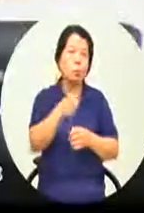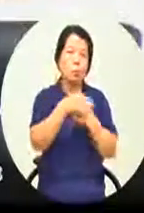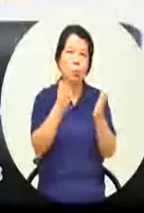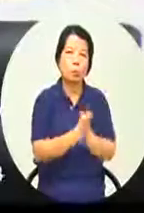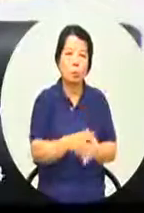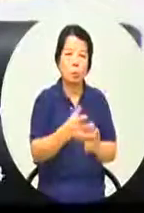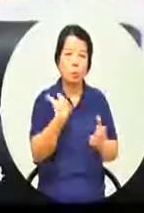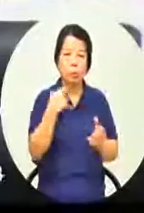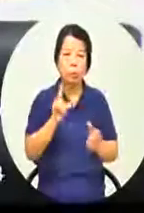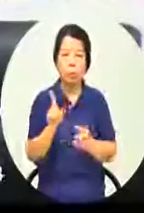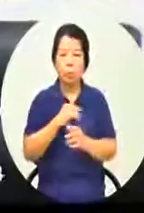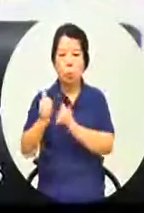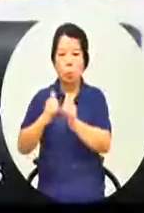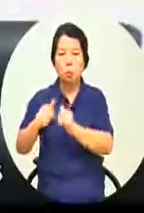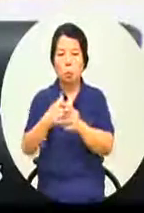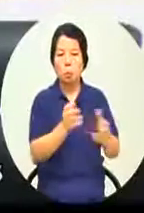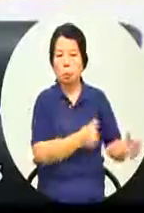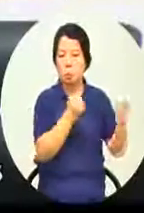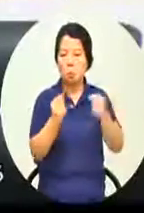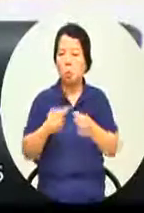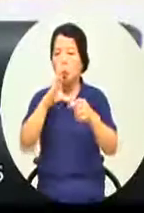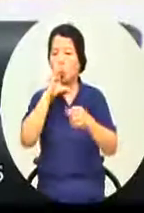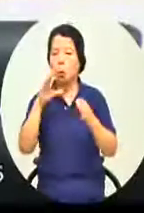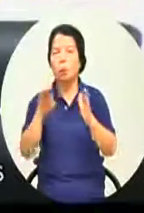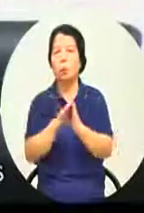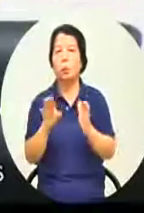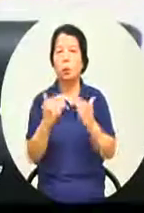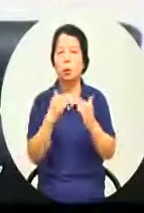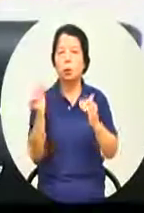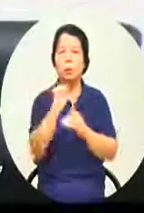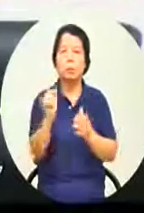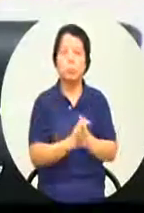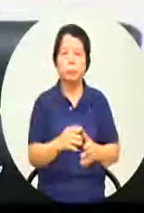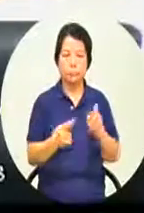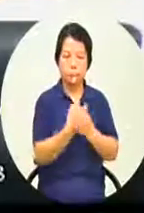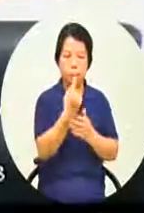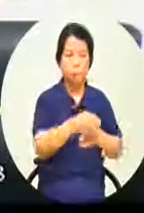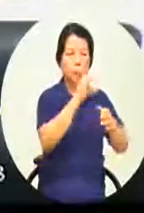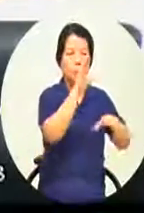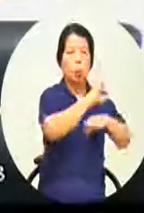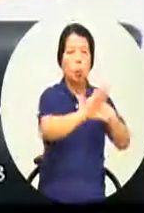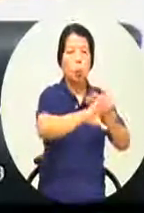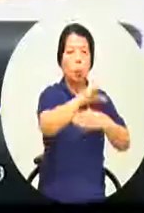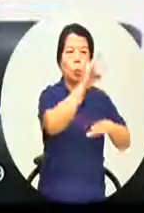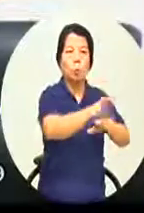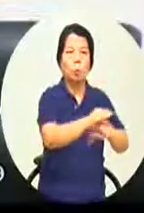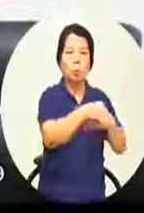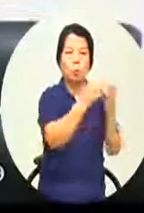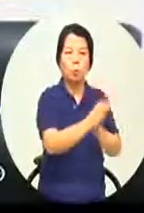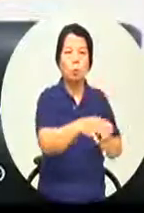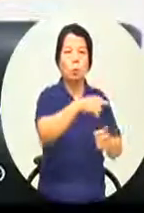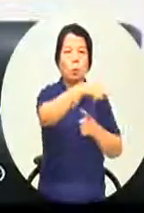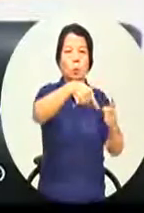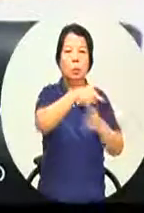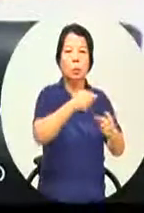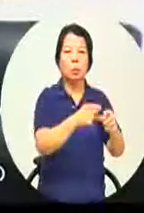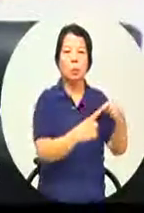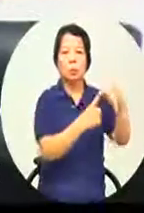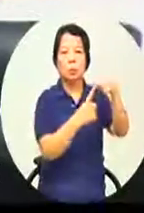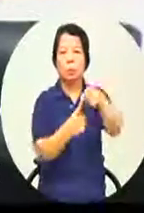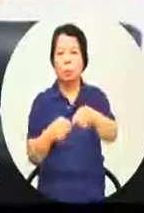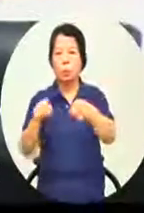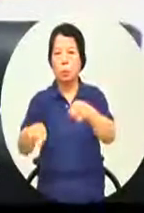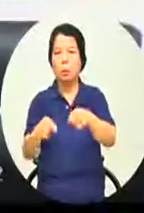然后搭接驳车进去他们自己的家，这一点本席已